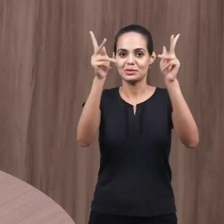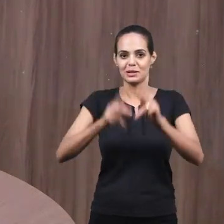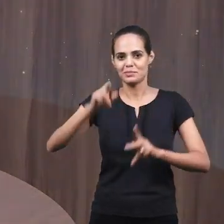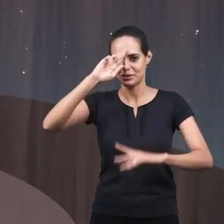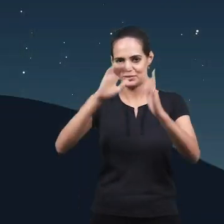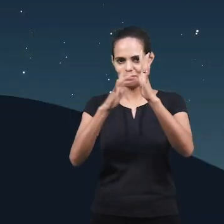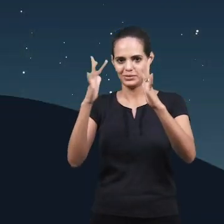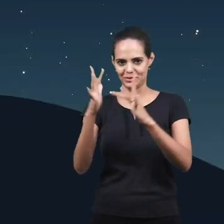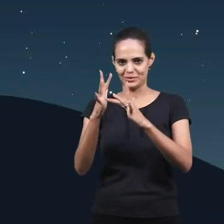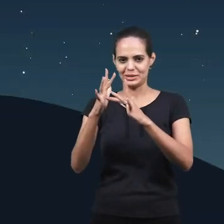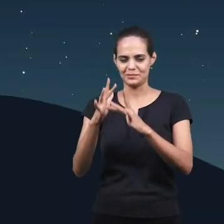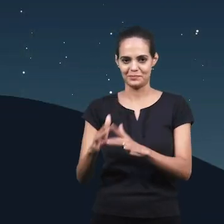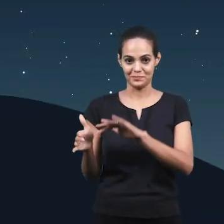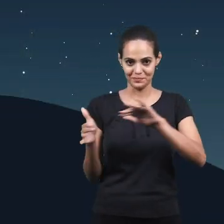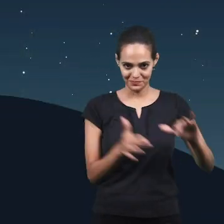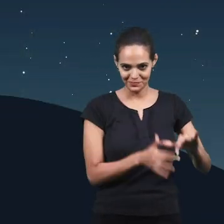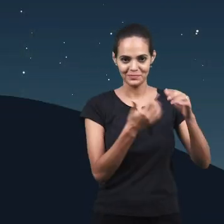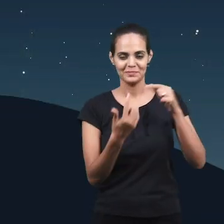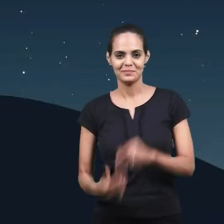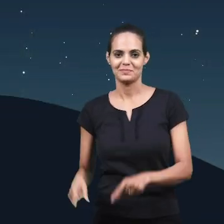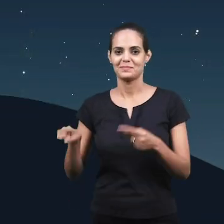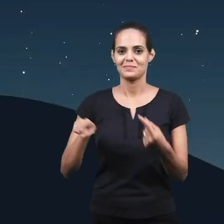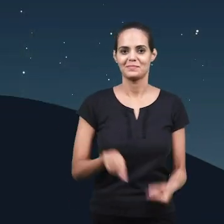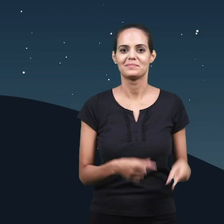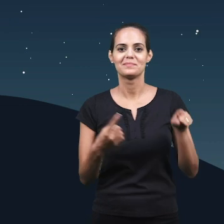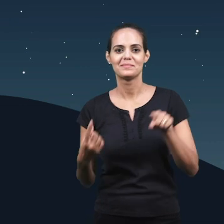Seigneur Jésus.